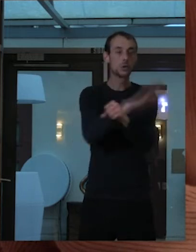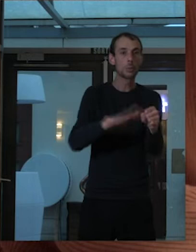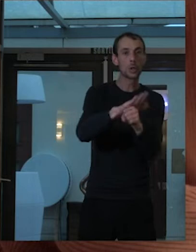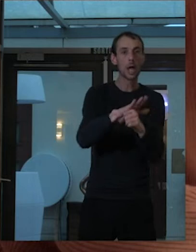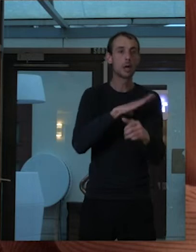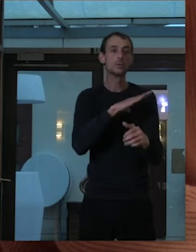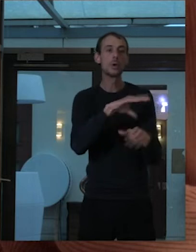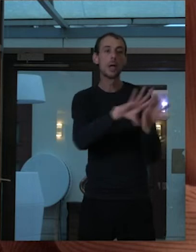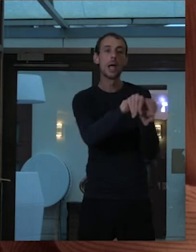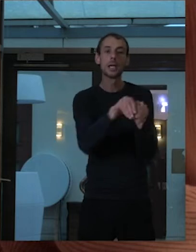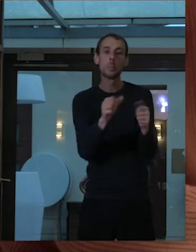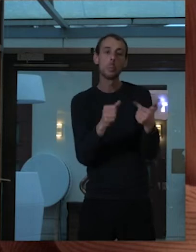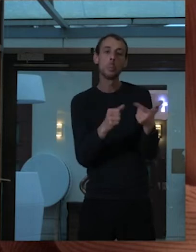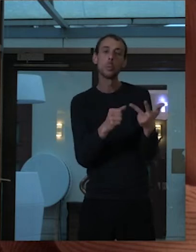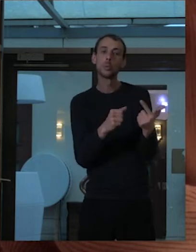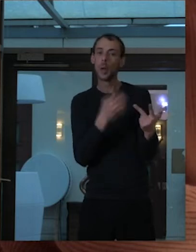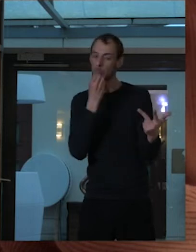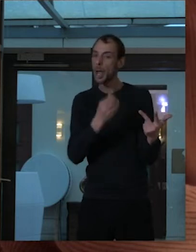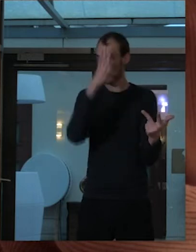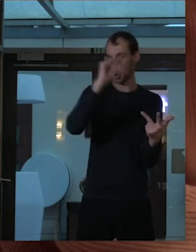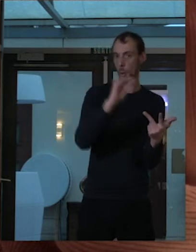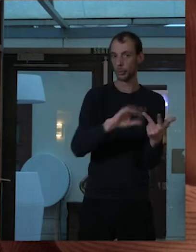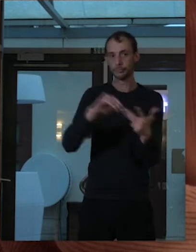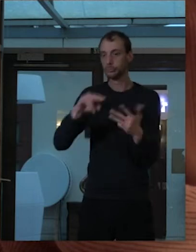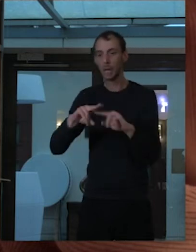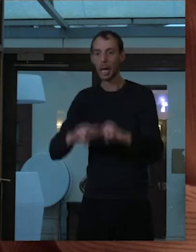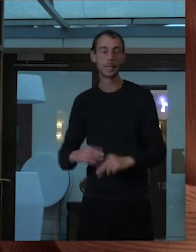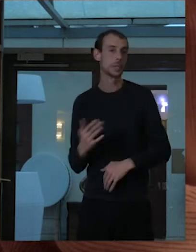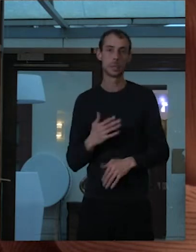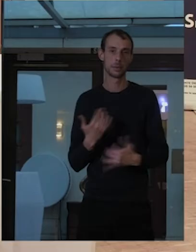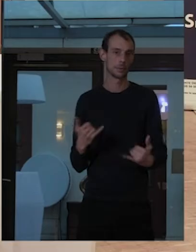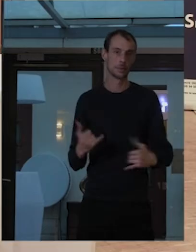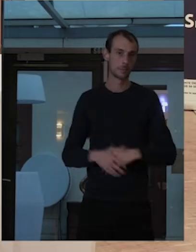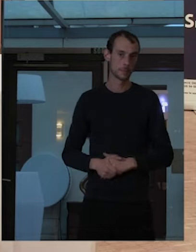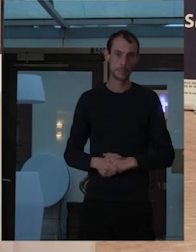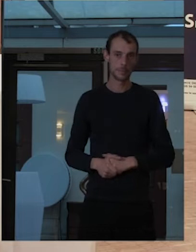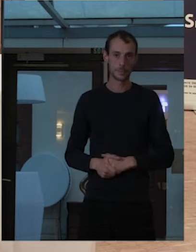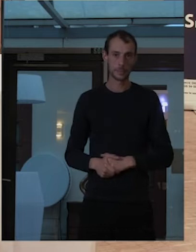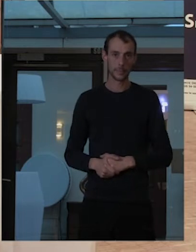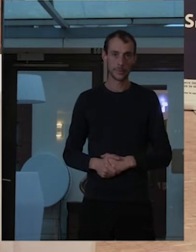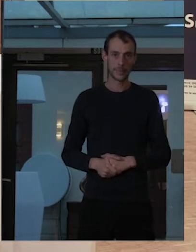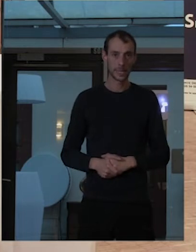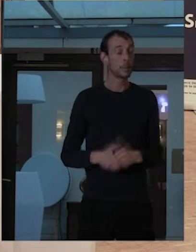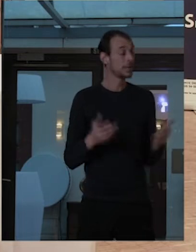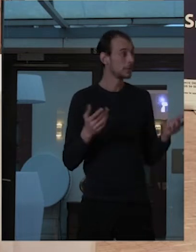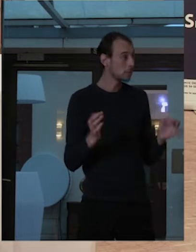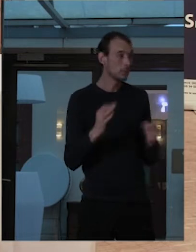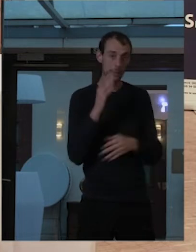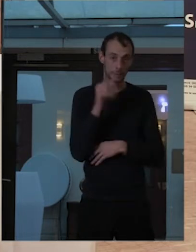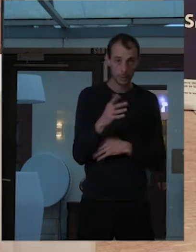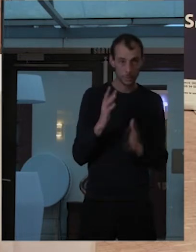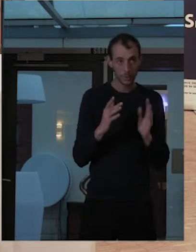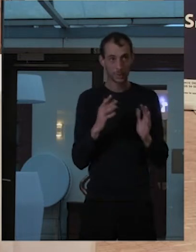du tout, du tout professionnel. Voilà. Et pourtant, on peut aussi se poser la question du coup, des moyens qui sont mis en place par